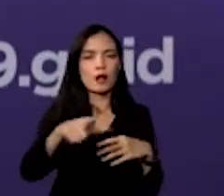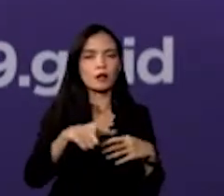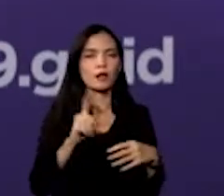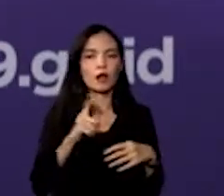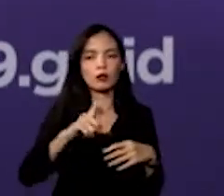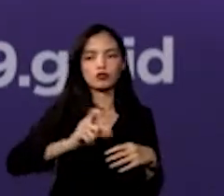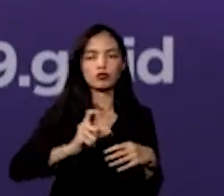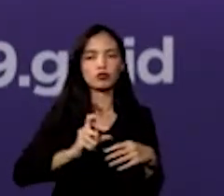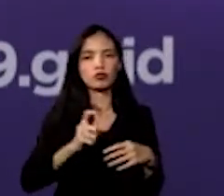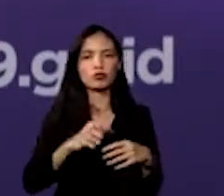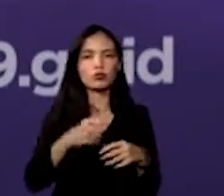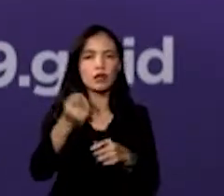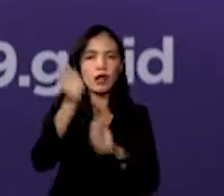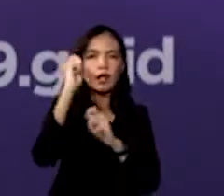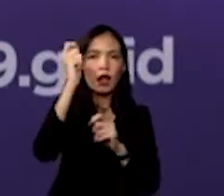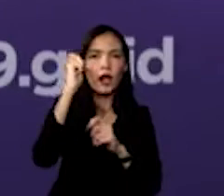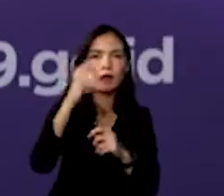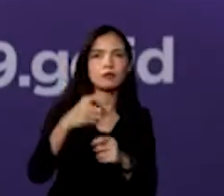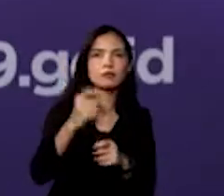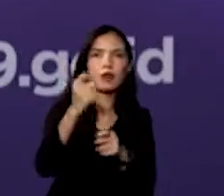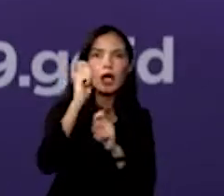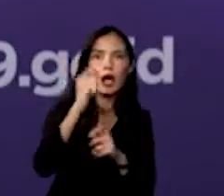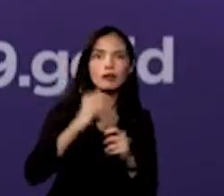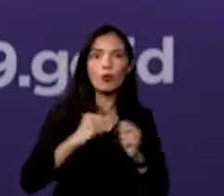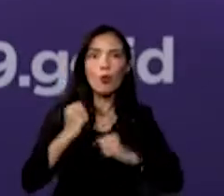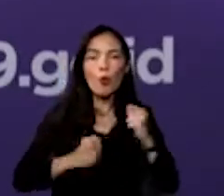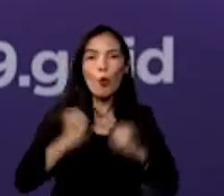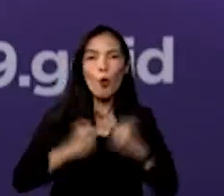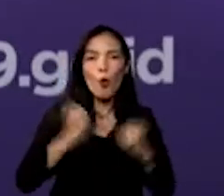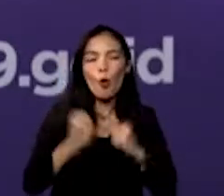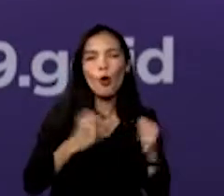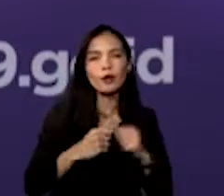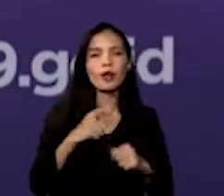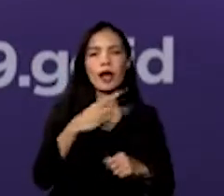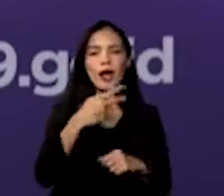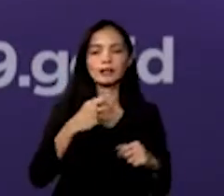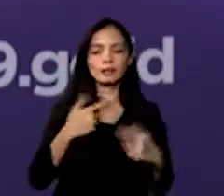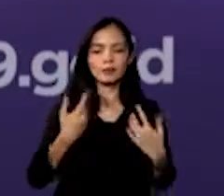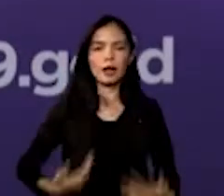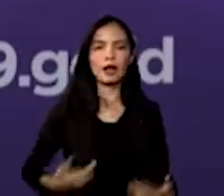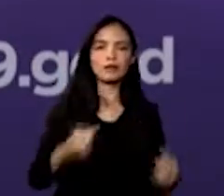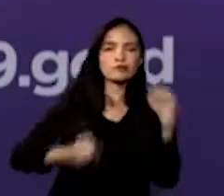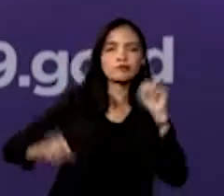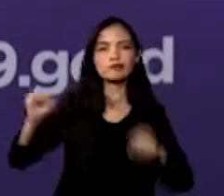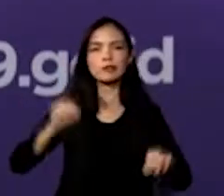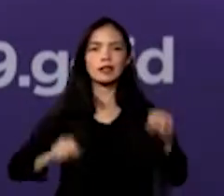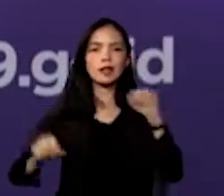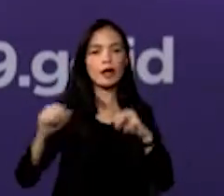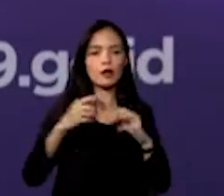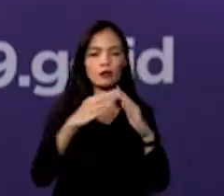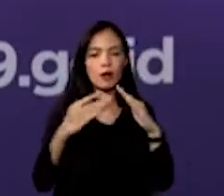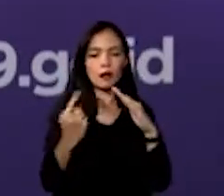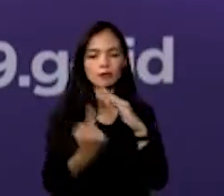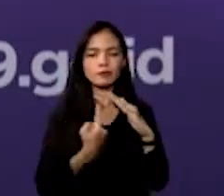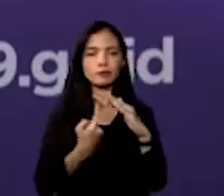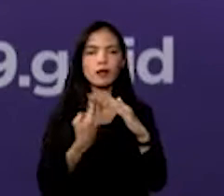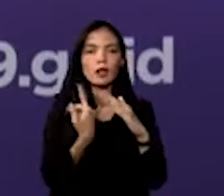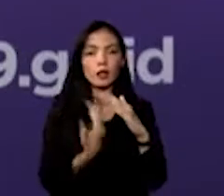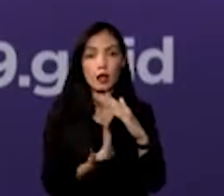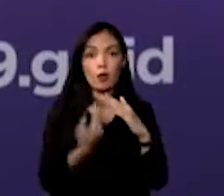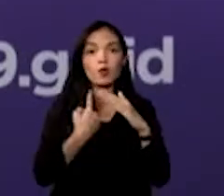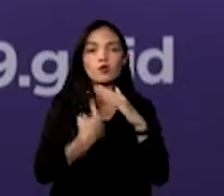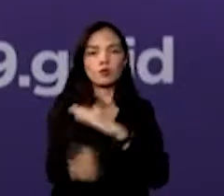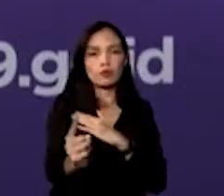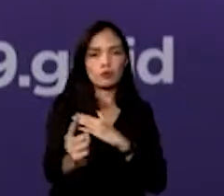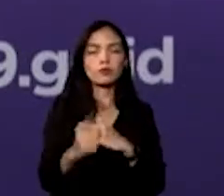layangan lari-i main layangan jadi dia dia bergerak Jadi Yang penting semua m bergerak di dalam atau di luar rumah nah